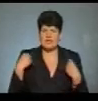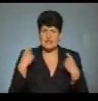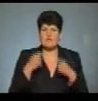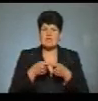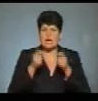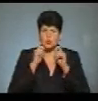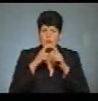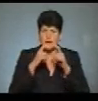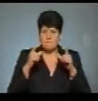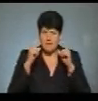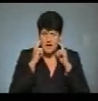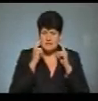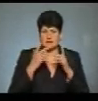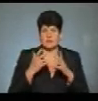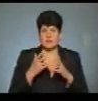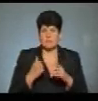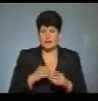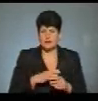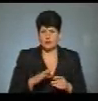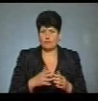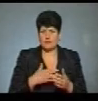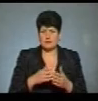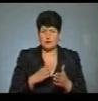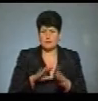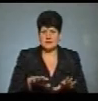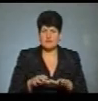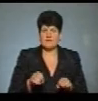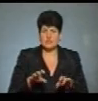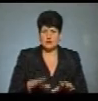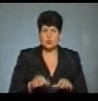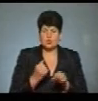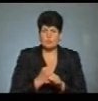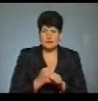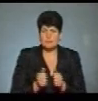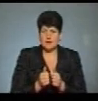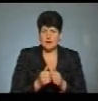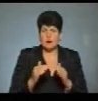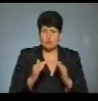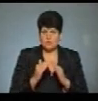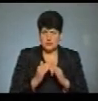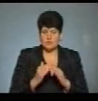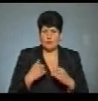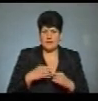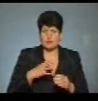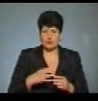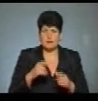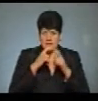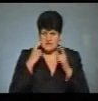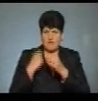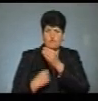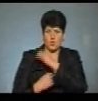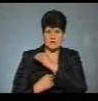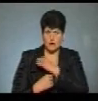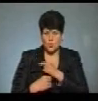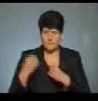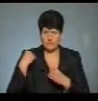МОЗ України. Оскільки ми ще не були в громадському місці, то вирішили це зробити поруч будинку. Маски були у мене в рюкзаку. Хочу зазначити, що маски,